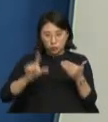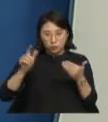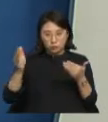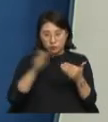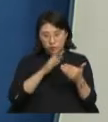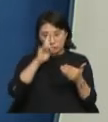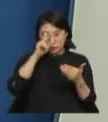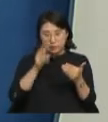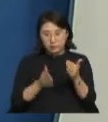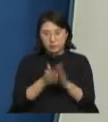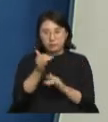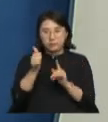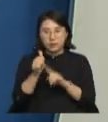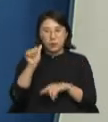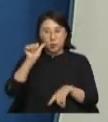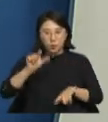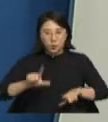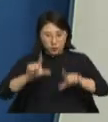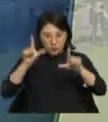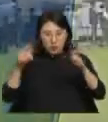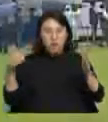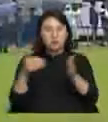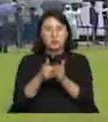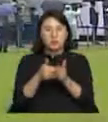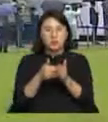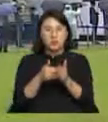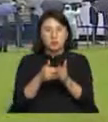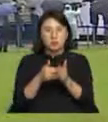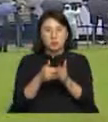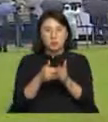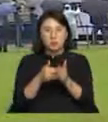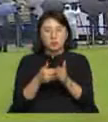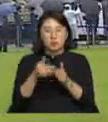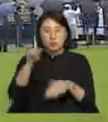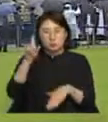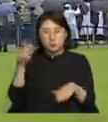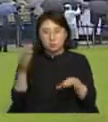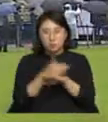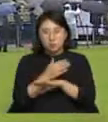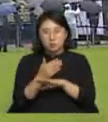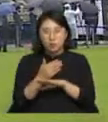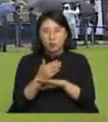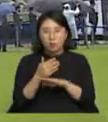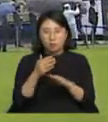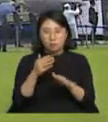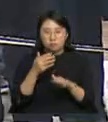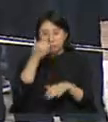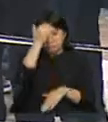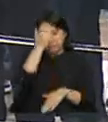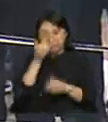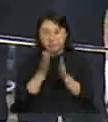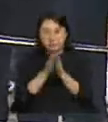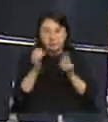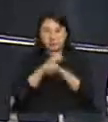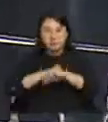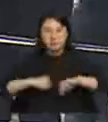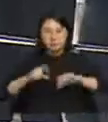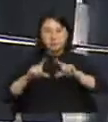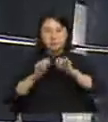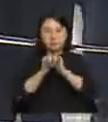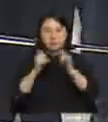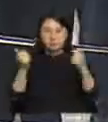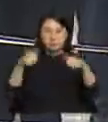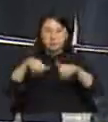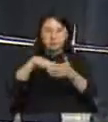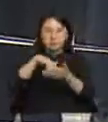시작된 고 박 시장의 5일장이 모두 끝났습니다. 지난 11일부터 조문이 시작된 서울광장시민분향소의